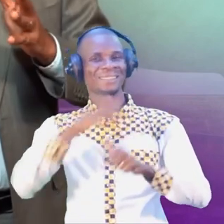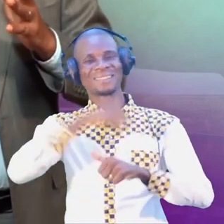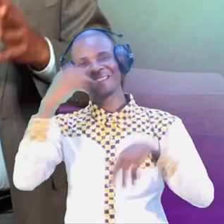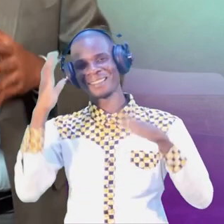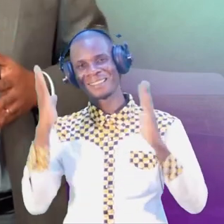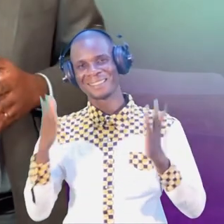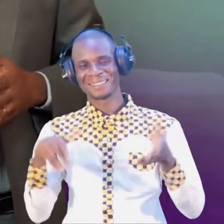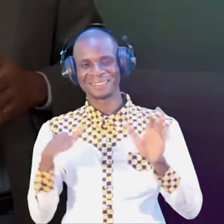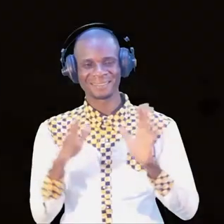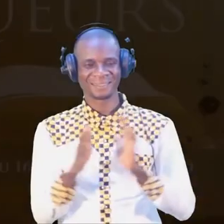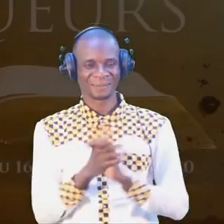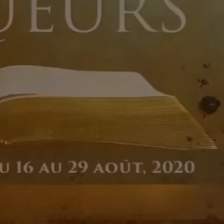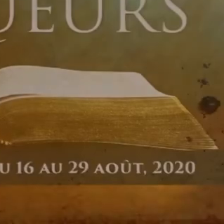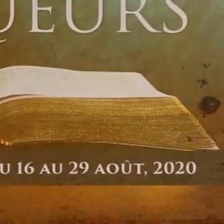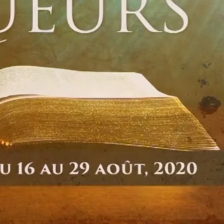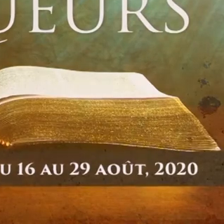Mbarikiwe.